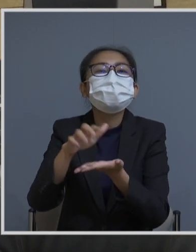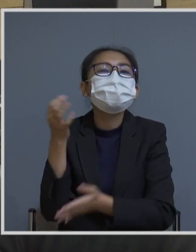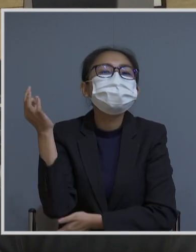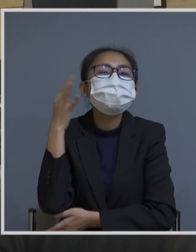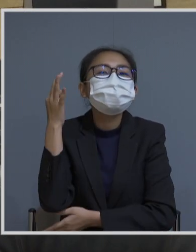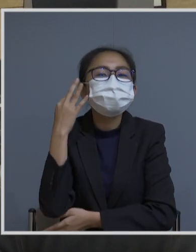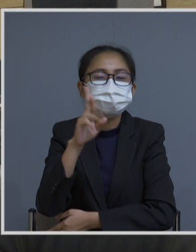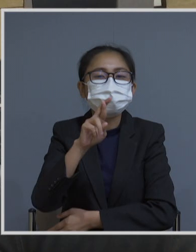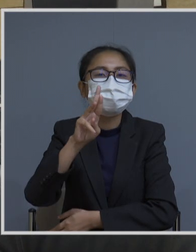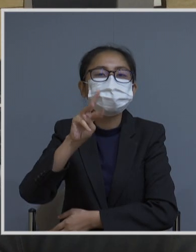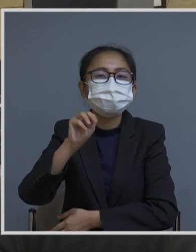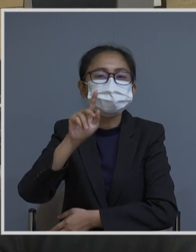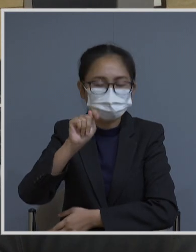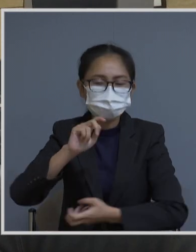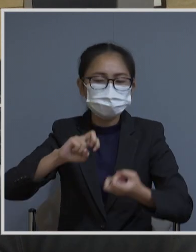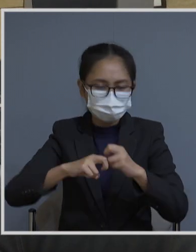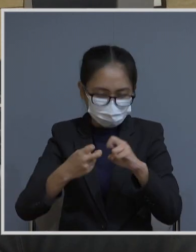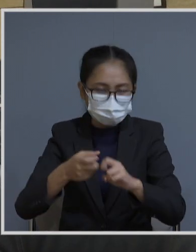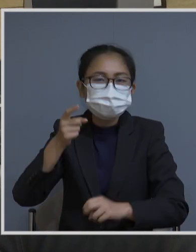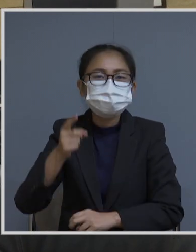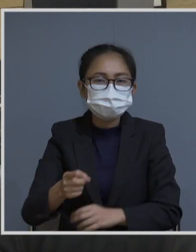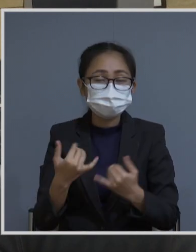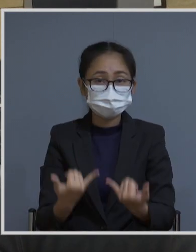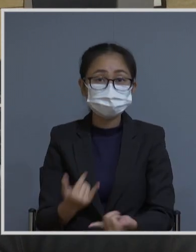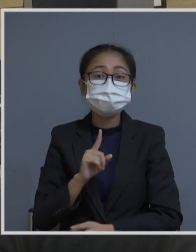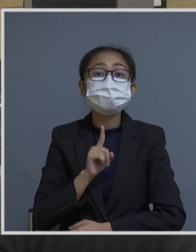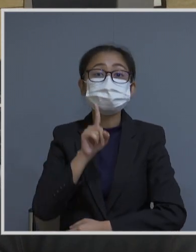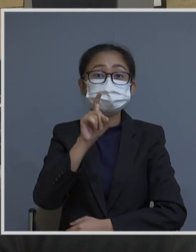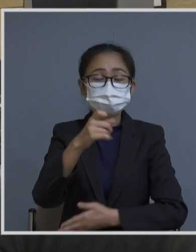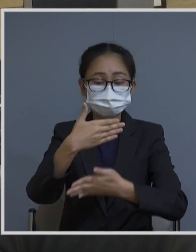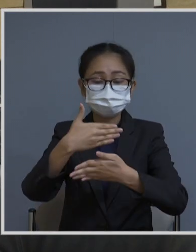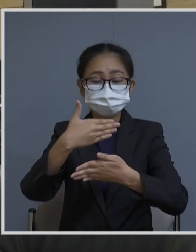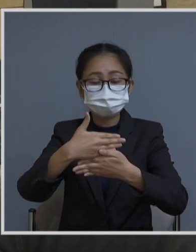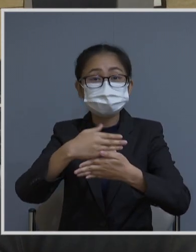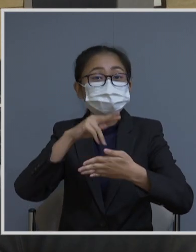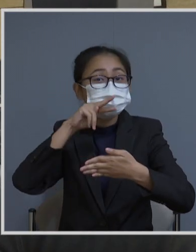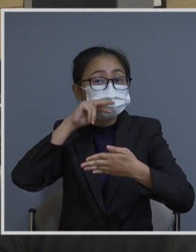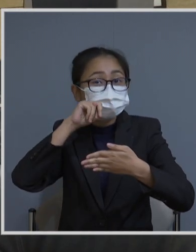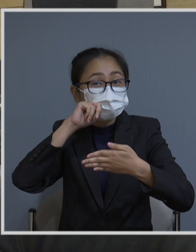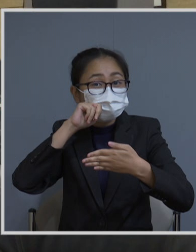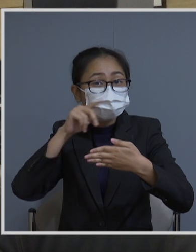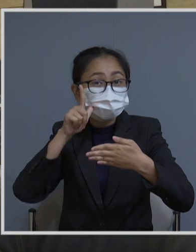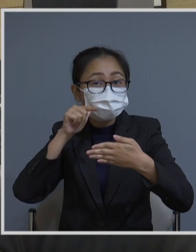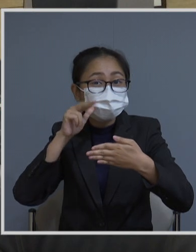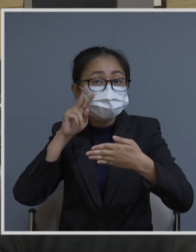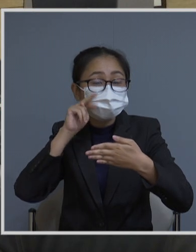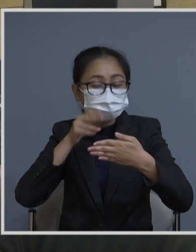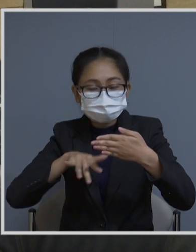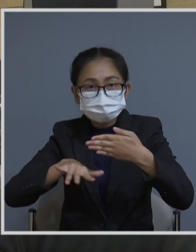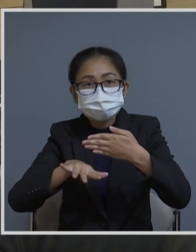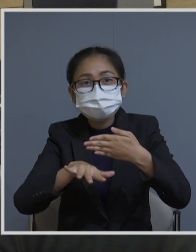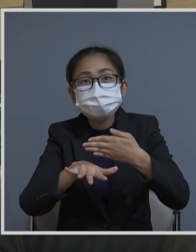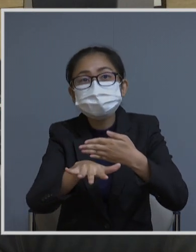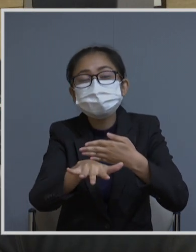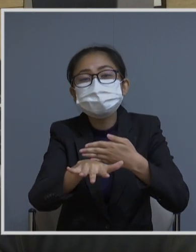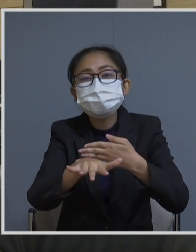รัฐมนตรีฟังว่าเดือดร้อนจริงๆค่ะแล้วดิฉันจะถามเรื่องฝายชะลอน้ำกั้นแม่น้ำสงกรามบริเวณบ้านนาถ่อนตำบลบงเหนือ